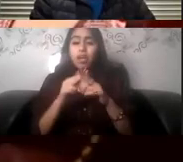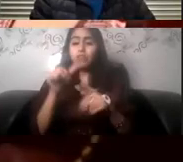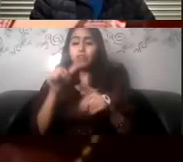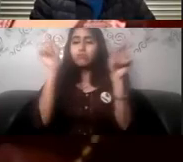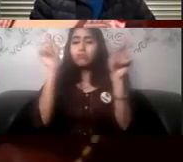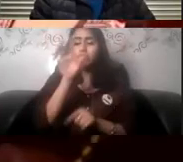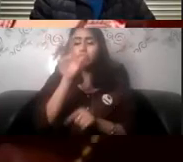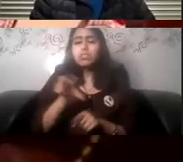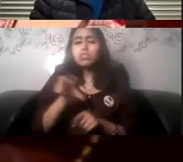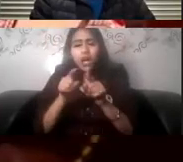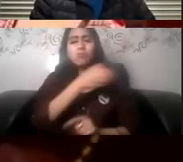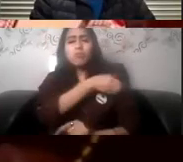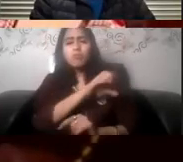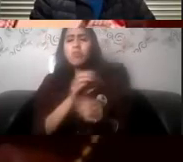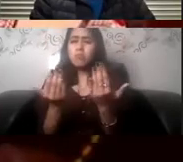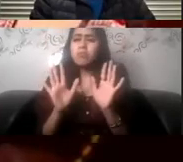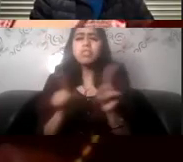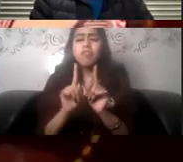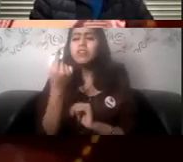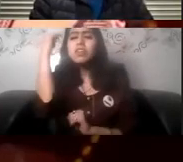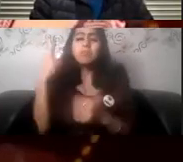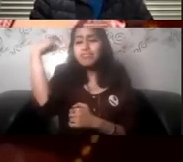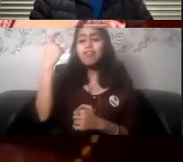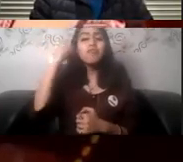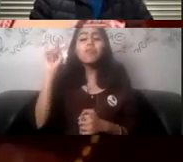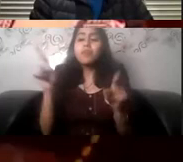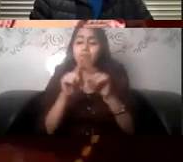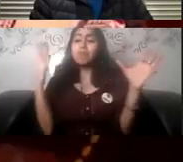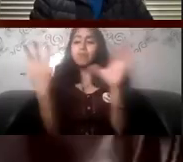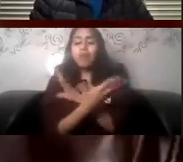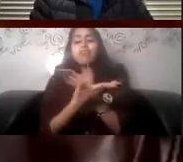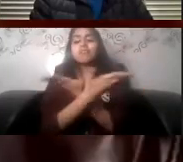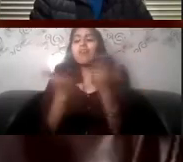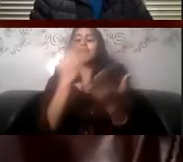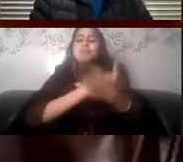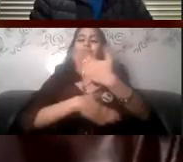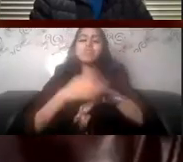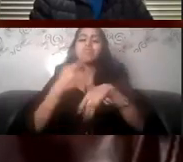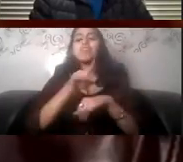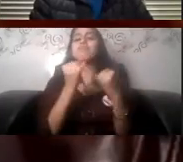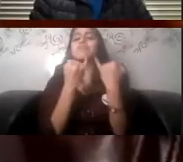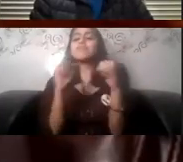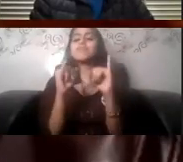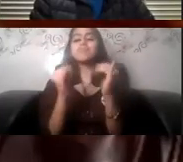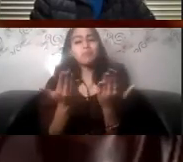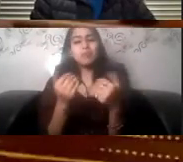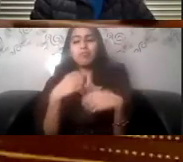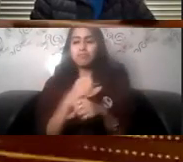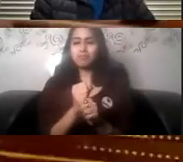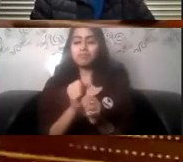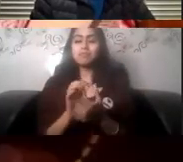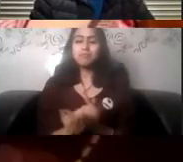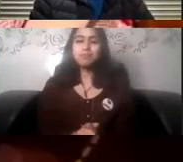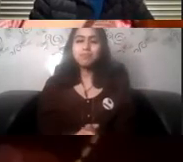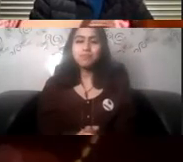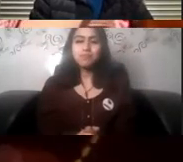कैन थिंक ऑफ ए ड्रीम फॉर ए वर्ल्ड जिसमें हर दिव्यांग आत्मनिर्भर बन जाए। वाह, बहुत कुछ।